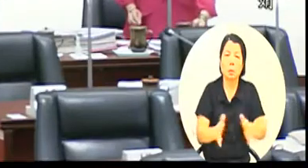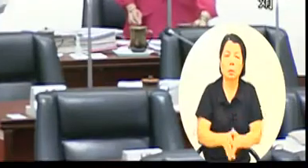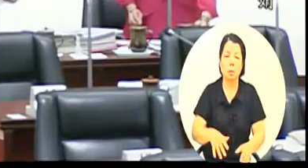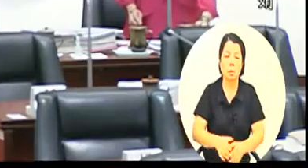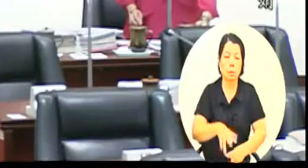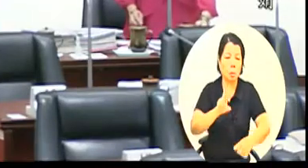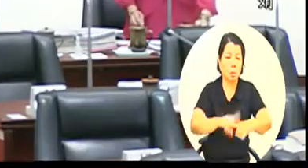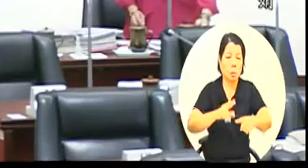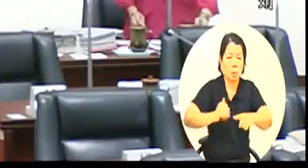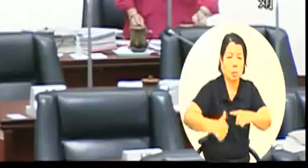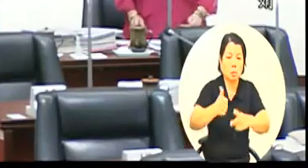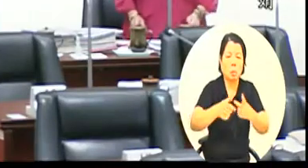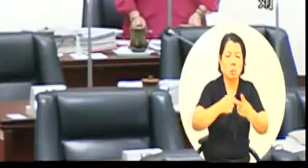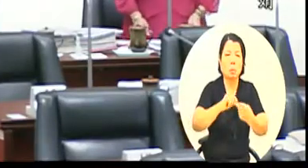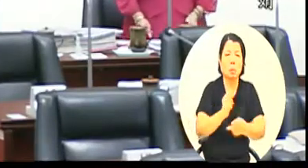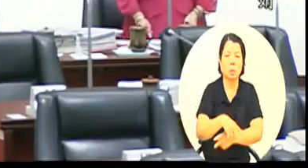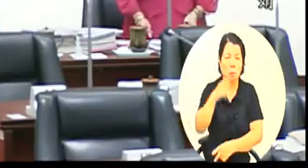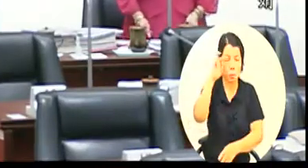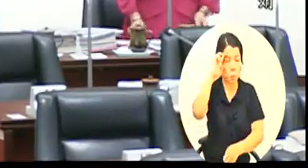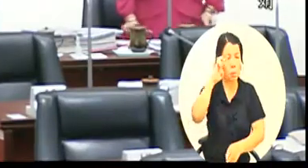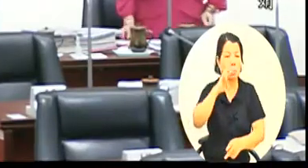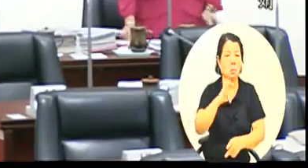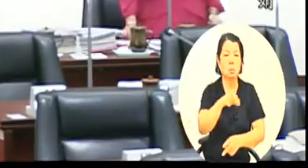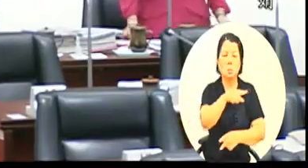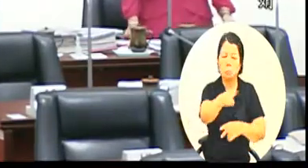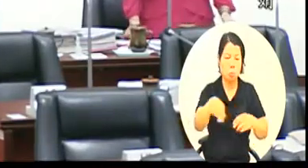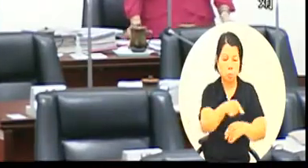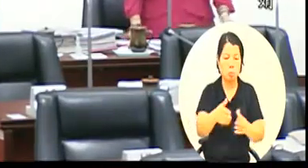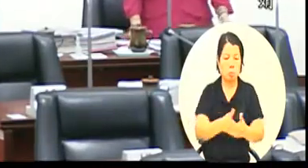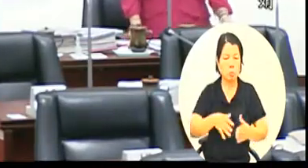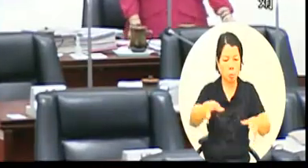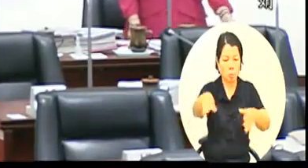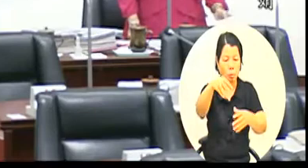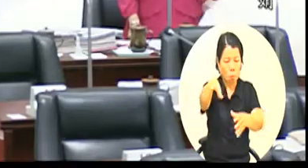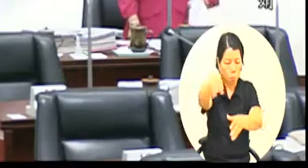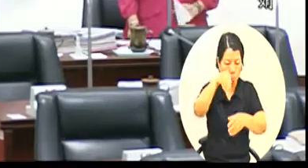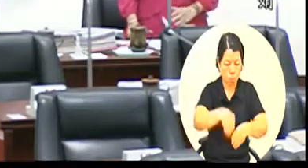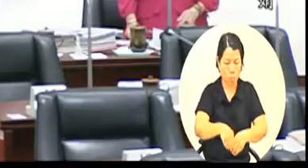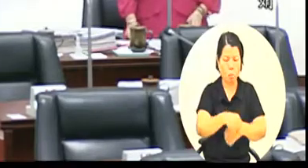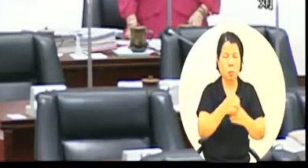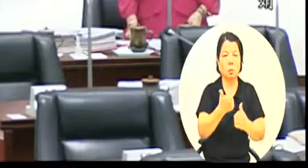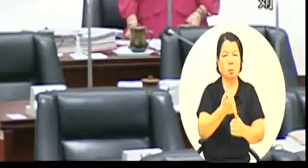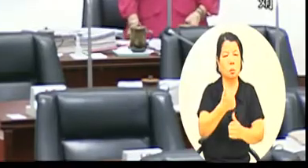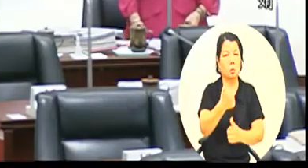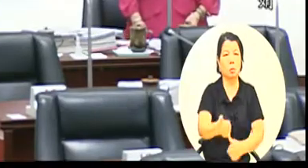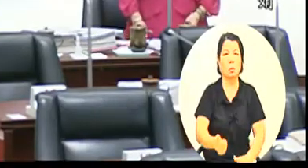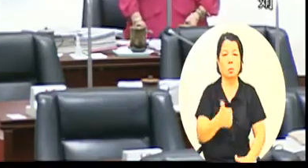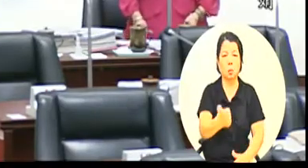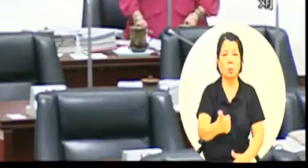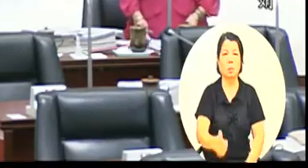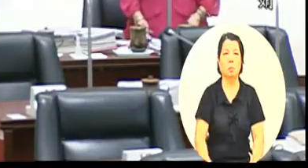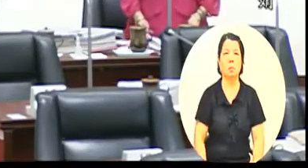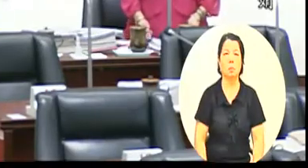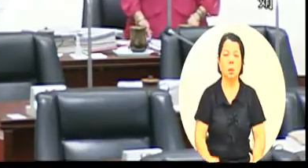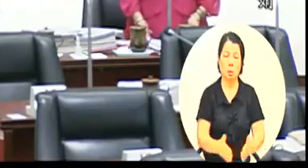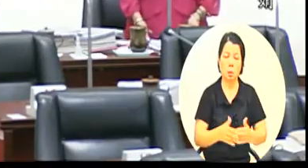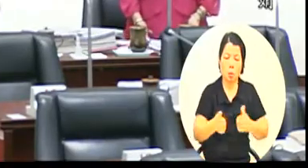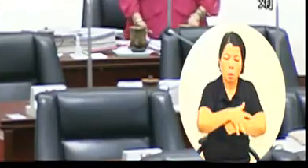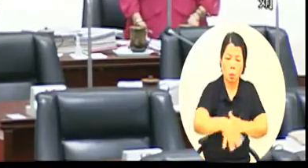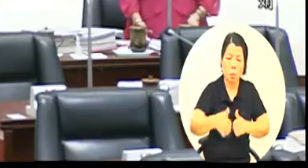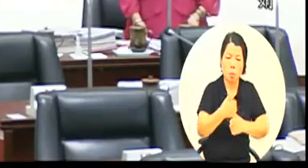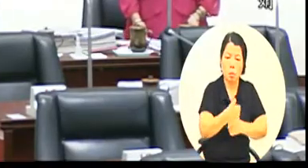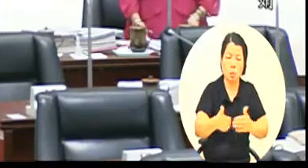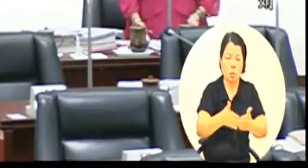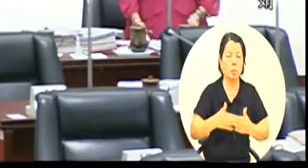这个我觉得你纳入一两个我觉得也很不错啊，是不是这样讲？所以就这个委员的部分，我这边一开始先跟副市长你